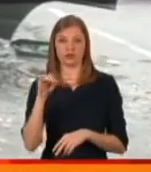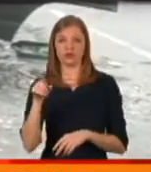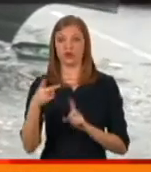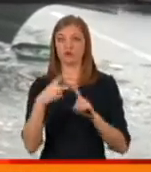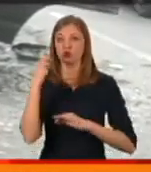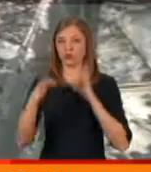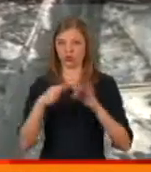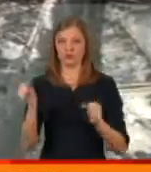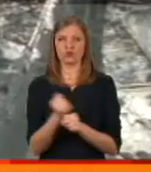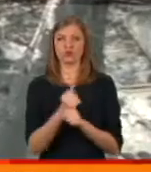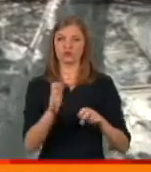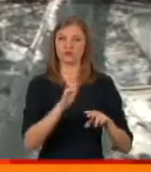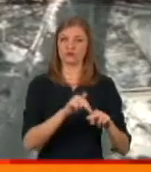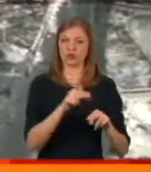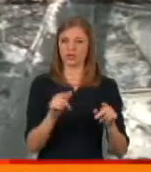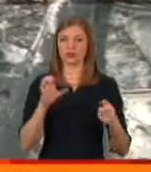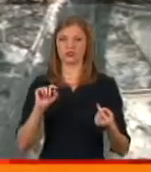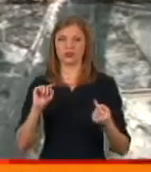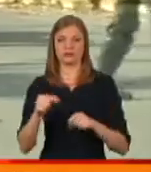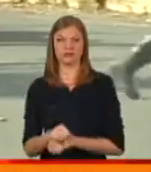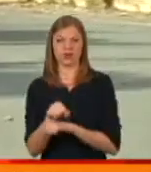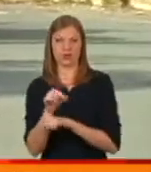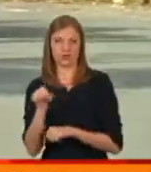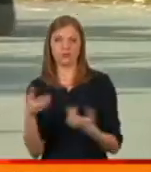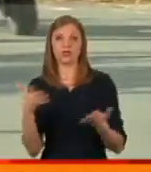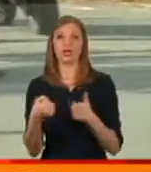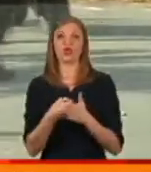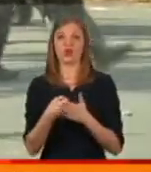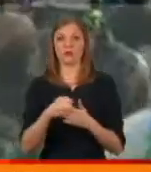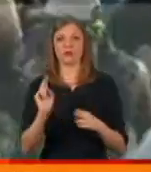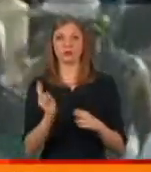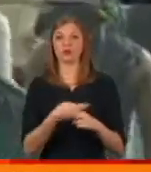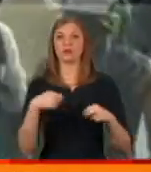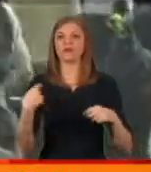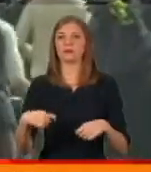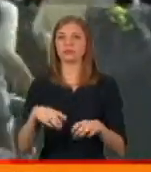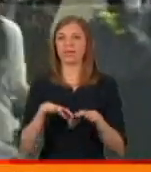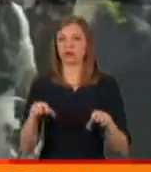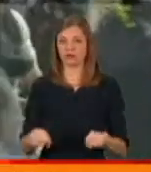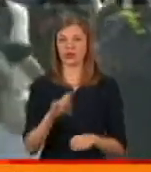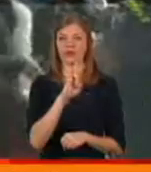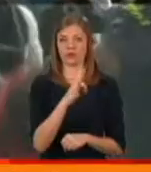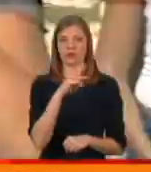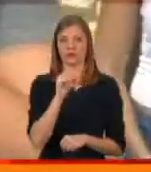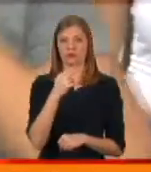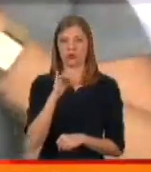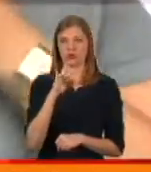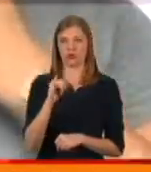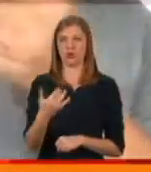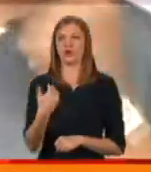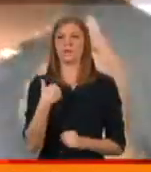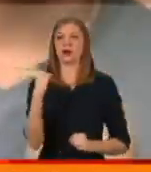другу добу точаться сутички поліції з протестувальниками, які домагаються позбавлення президентської влади Ніколаса Мадуро.